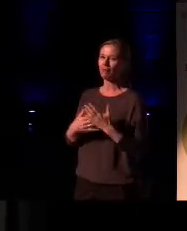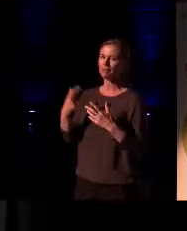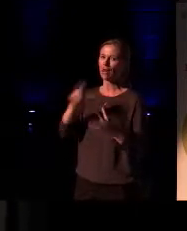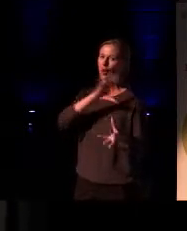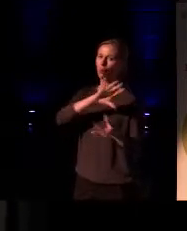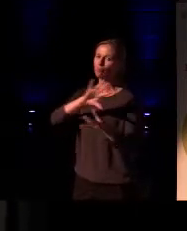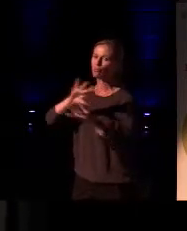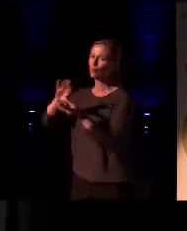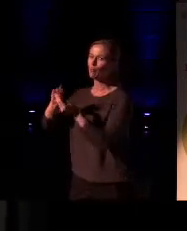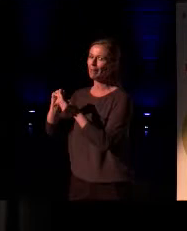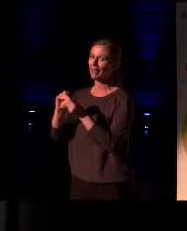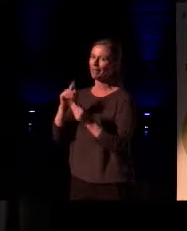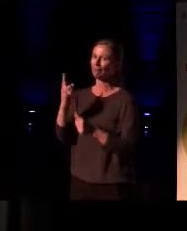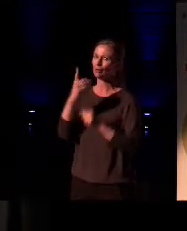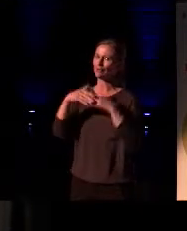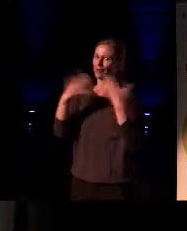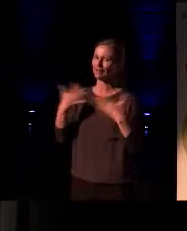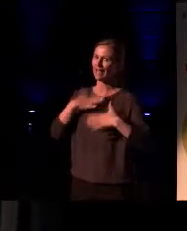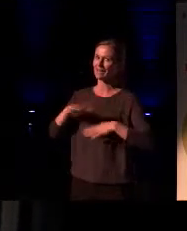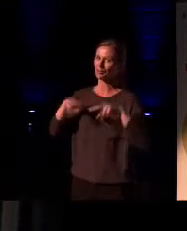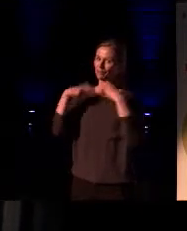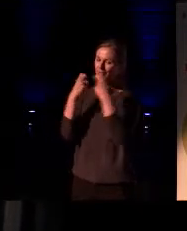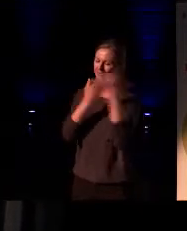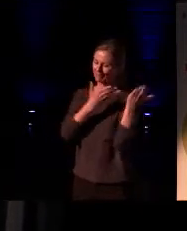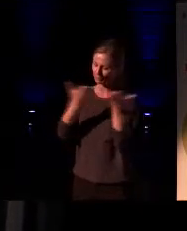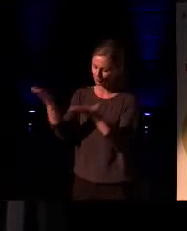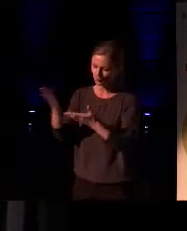denne første dagen av helsekonferansen. Vær så god.